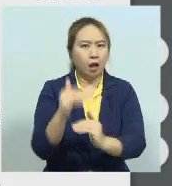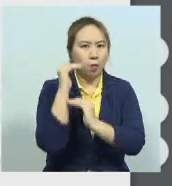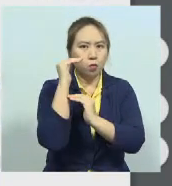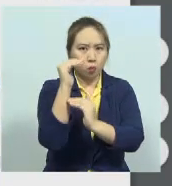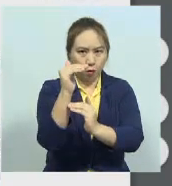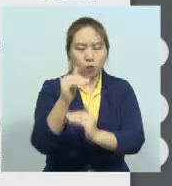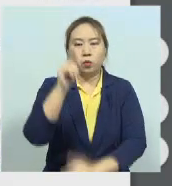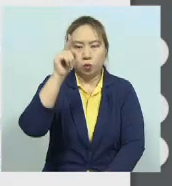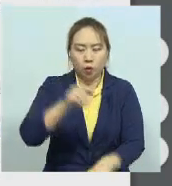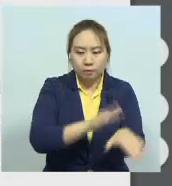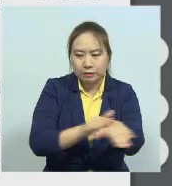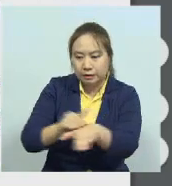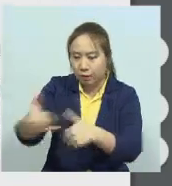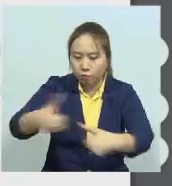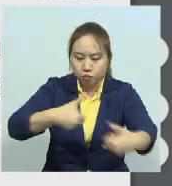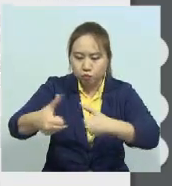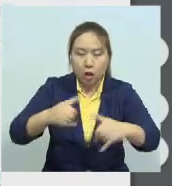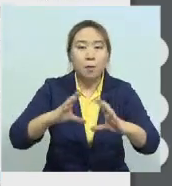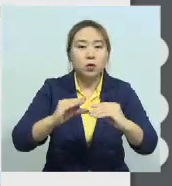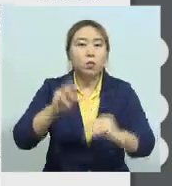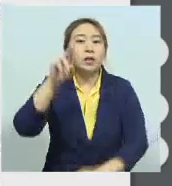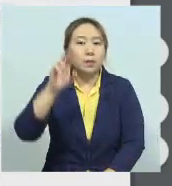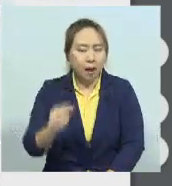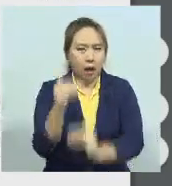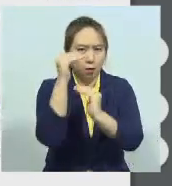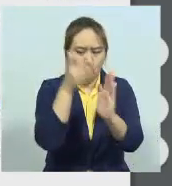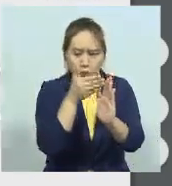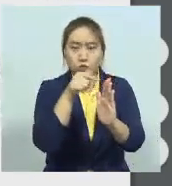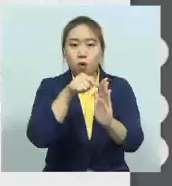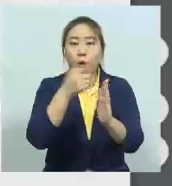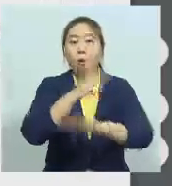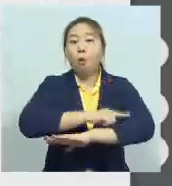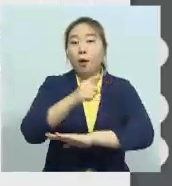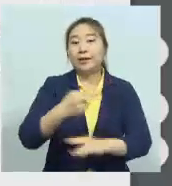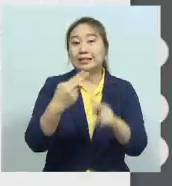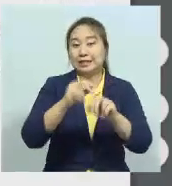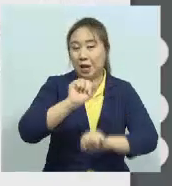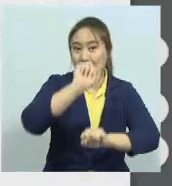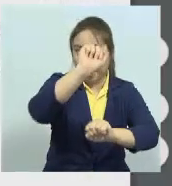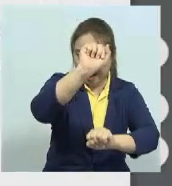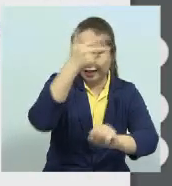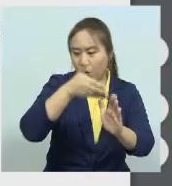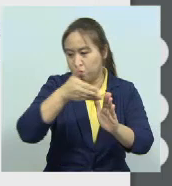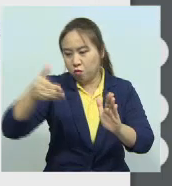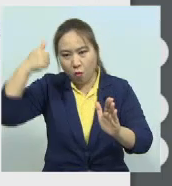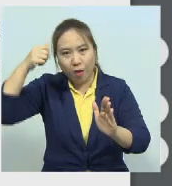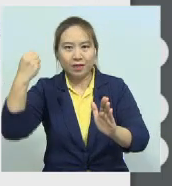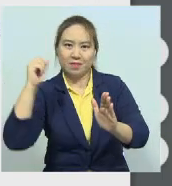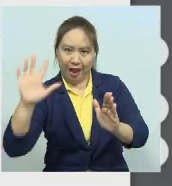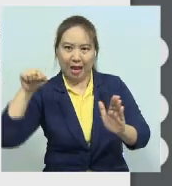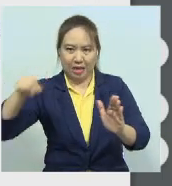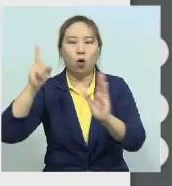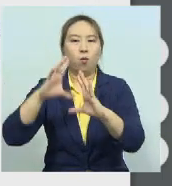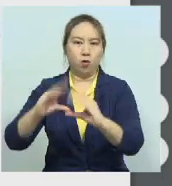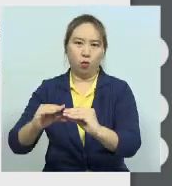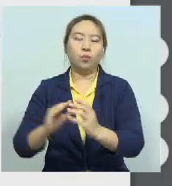ดให้มีการเรียกประชุมรัฐสภาภายใน15วันนับแต่วันประกาศผลการเลือกตั้งสมาชิกสภาผู้แทนรา